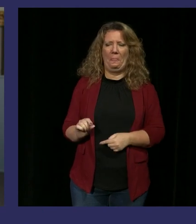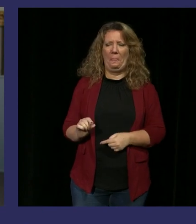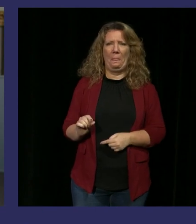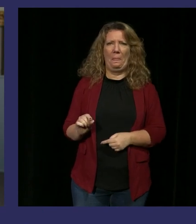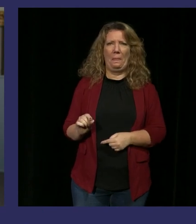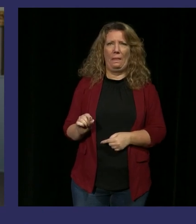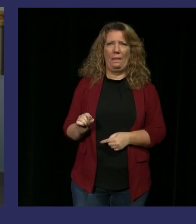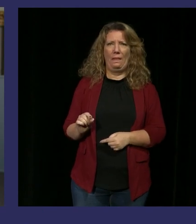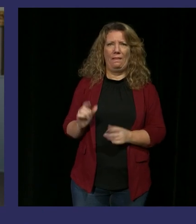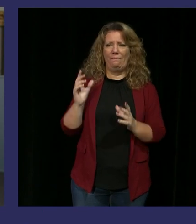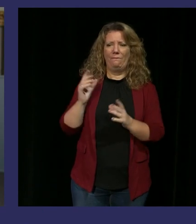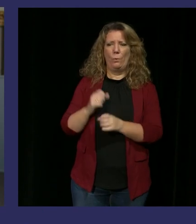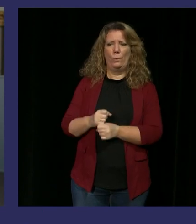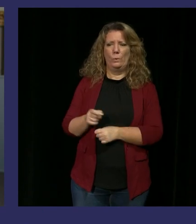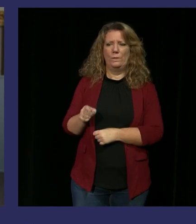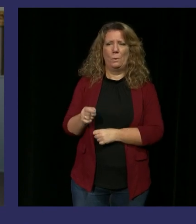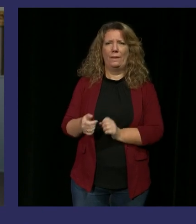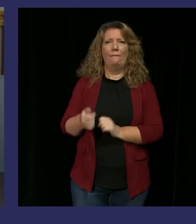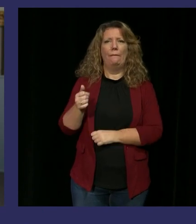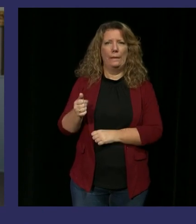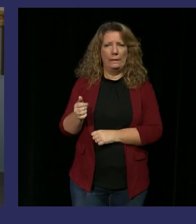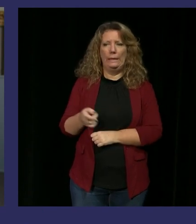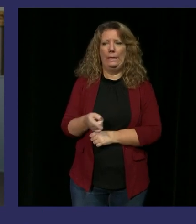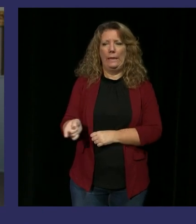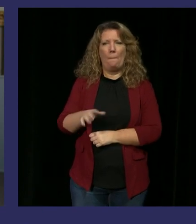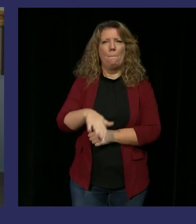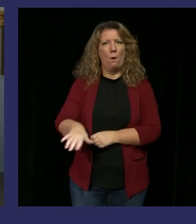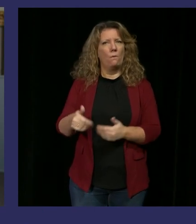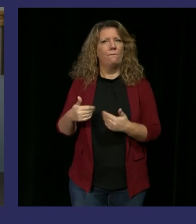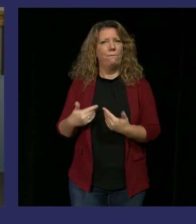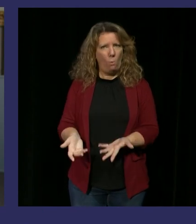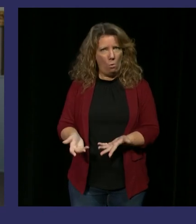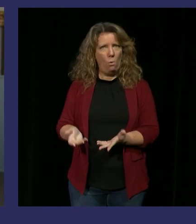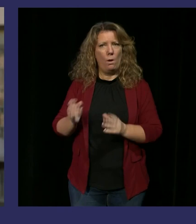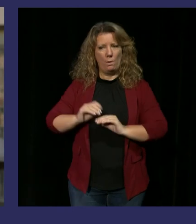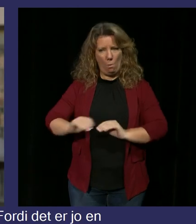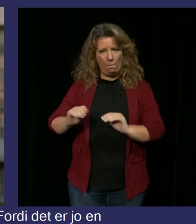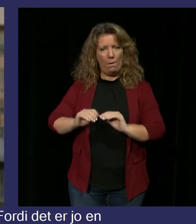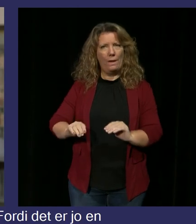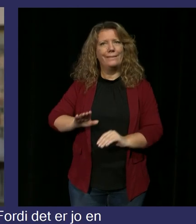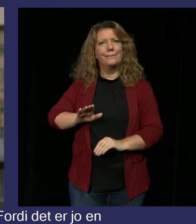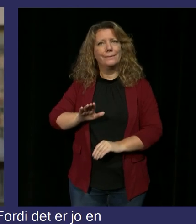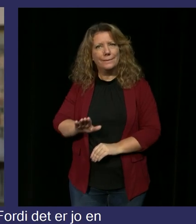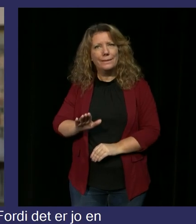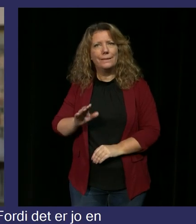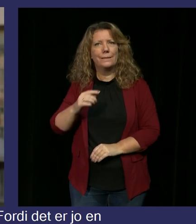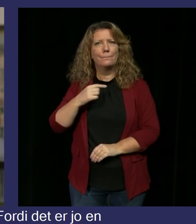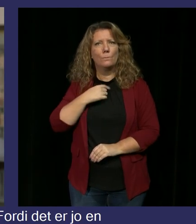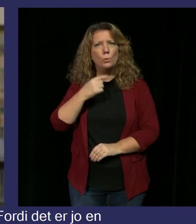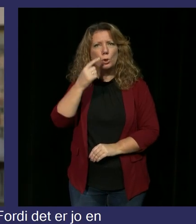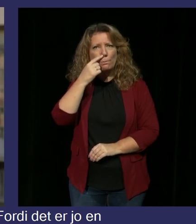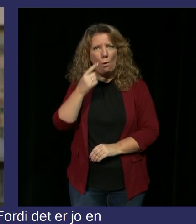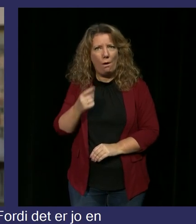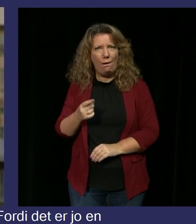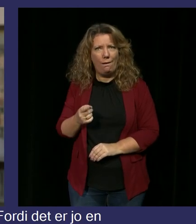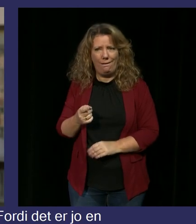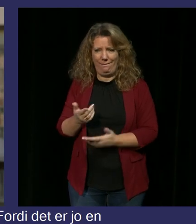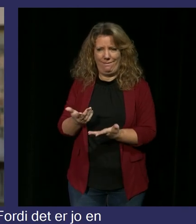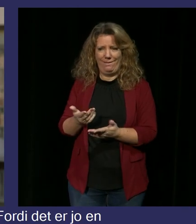er at barn får opplæring i sitt morsmål. Ja, at ikke morsmålet deres